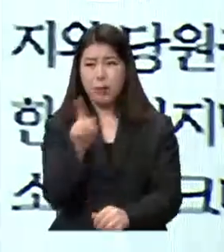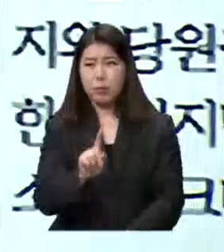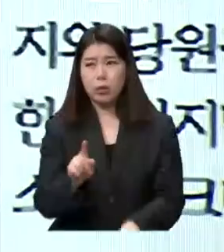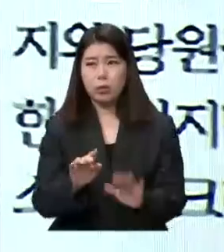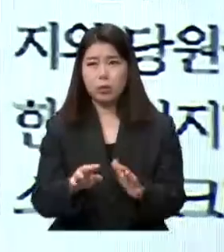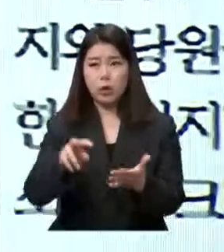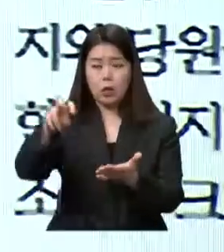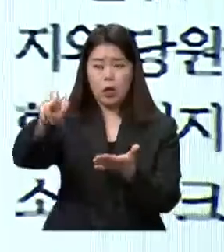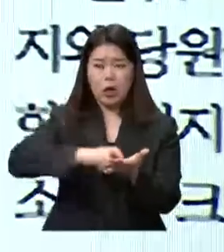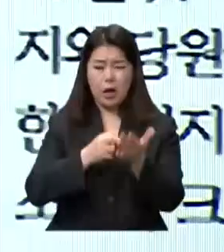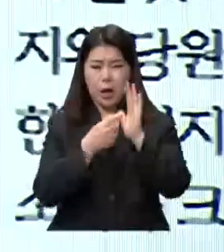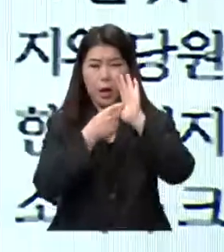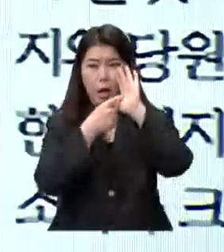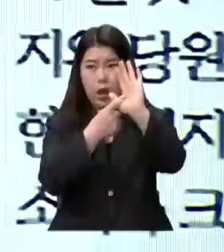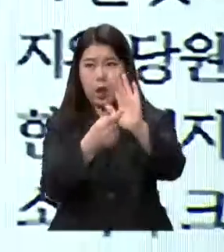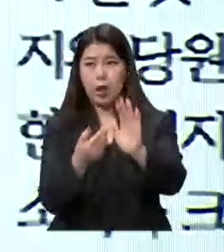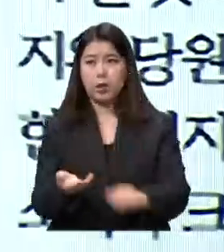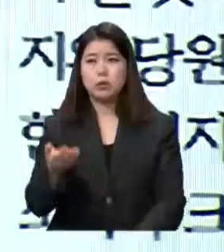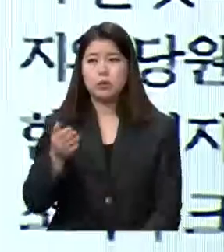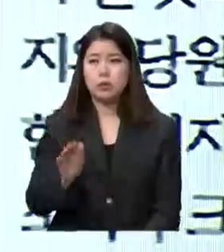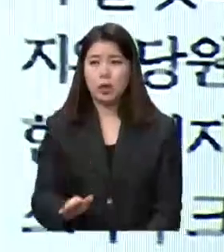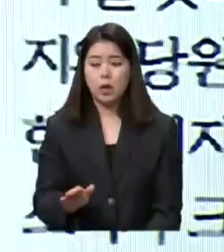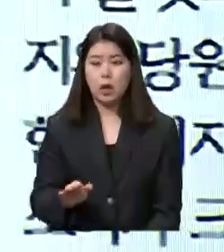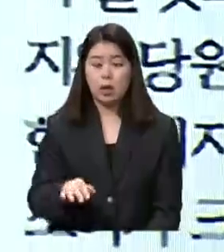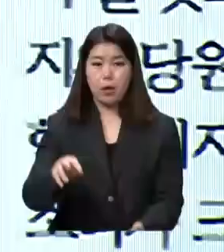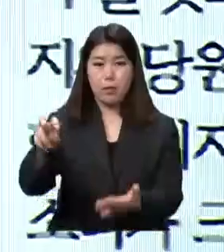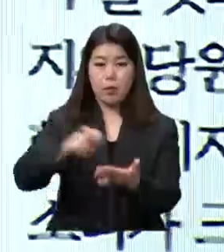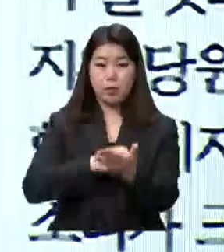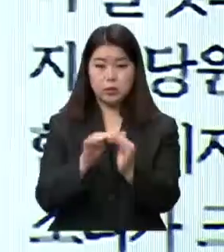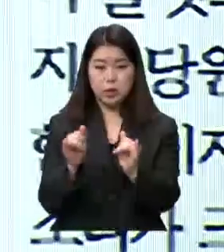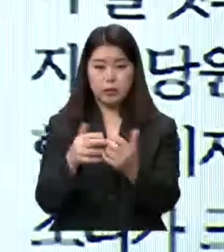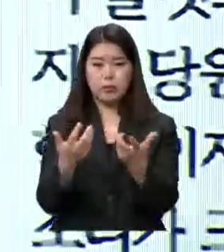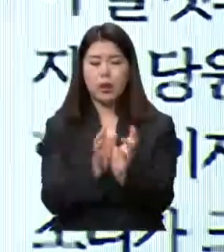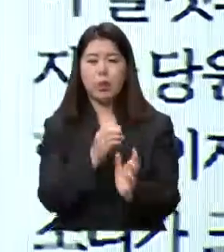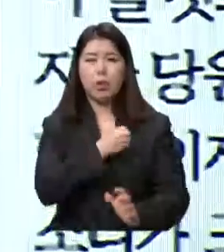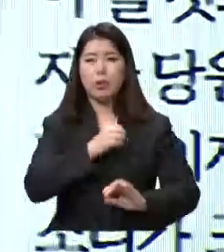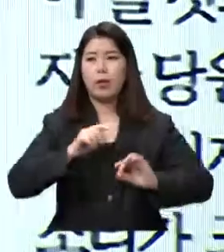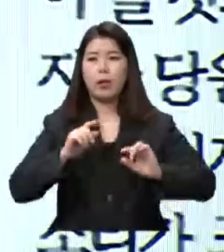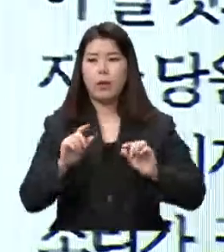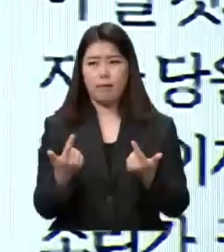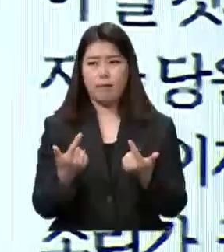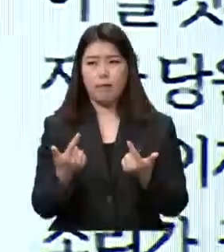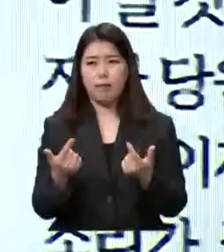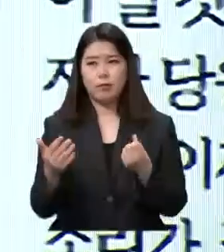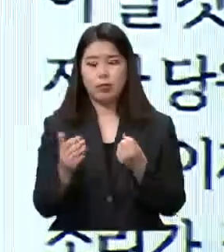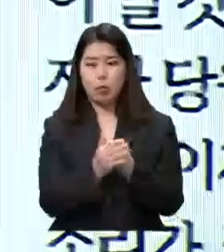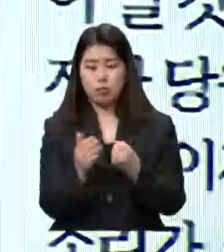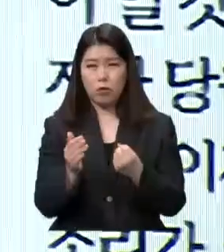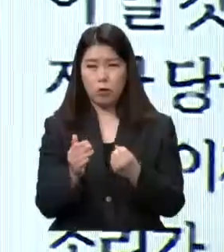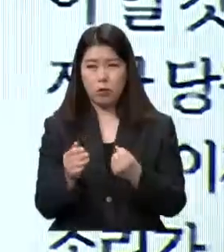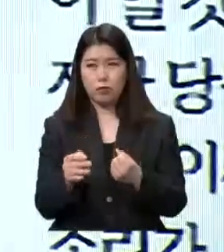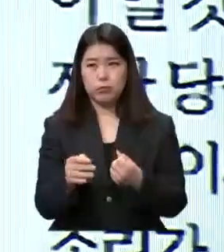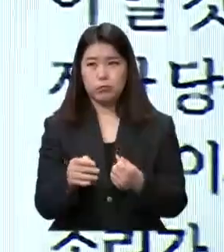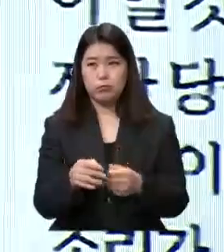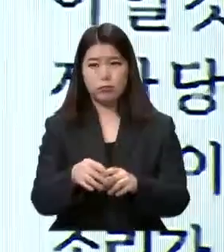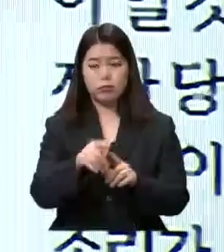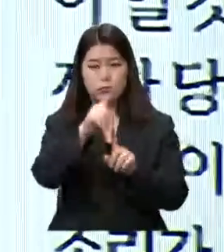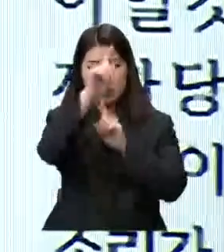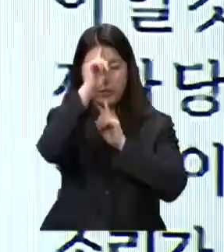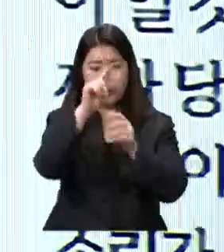운자폭탄을 공개하며 문제를 제기했지만 발신이니 비단원으로 확인이 된 비명계이 해당